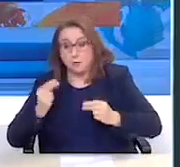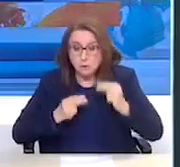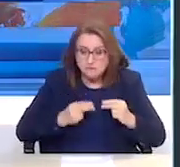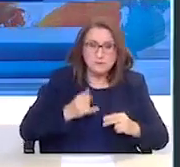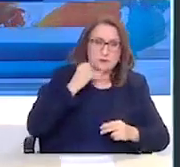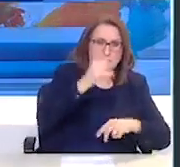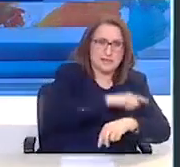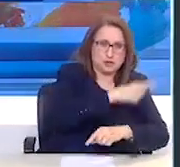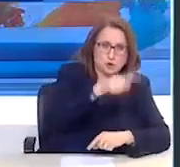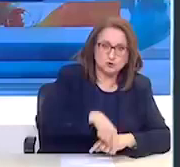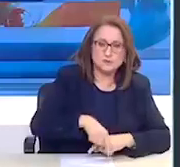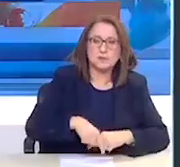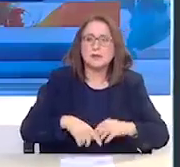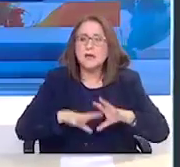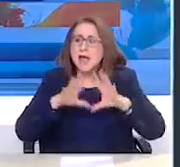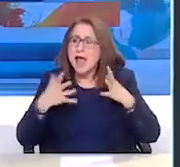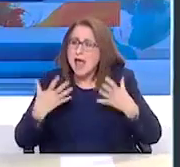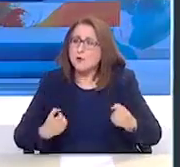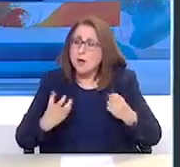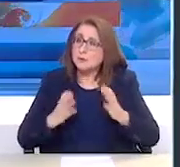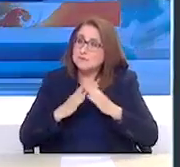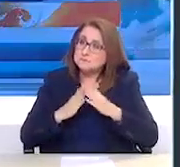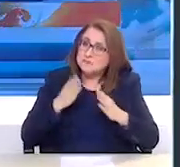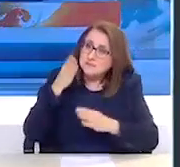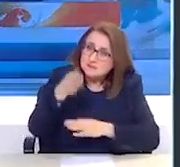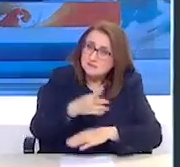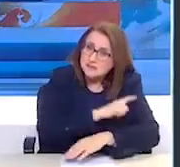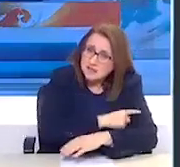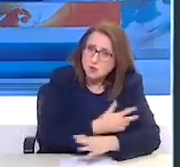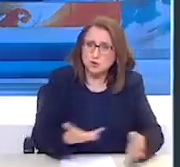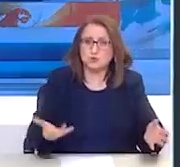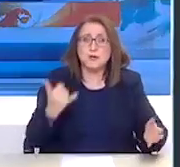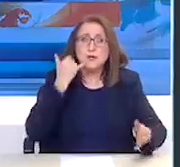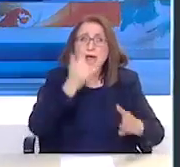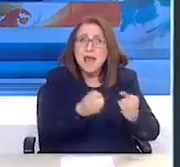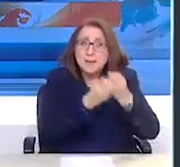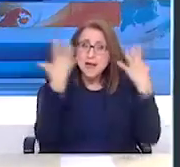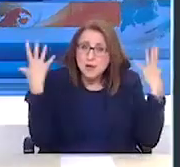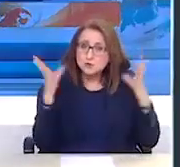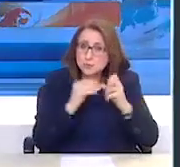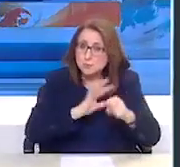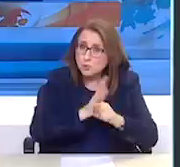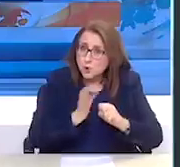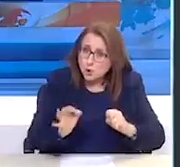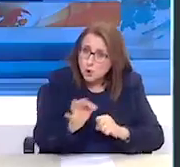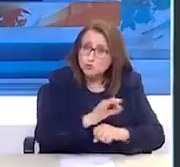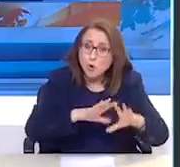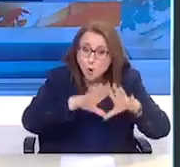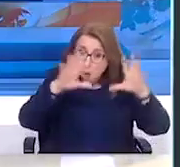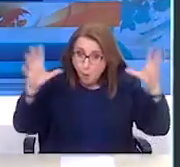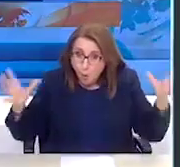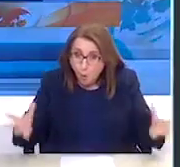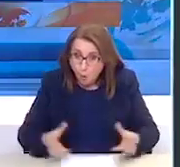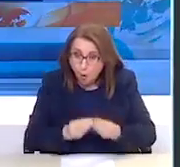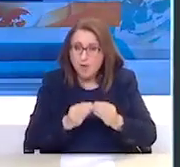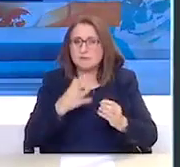για τον κορονοϊό, η κατοίκον επίσκεψη, όλα αυτά είναι πράγματα, είναι δράσεις οι οποίες γίνονται σε πρωτοβάθμιο